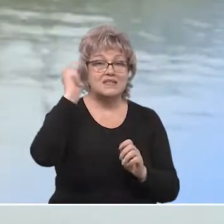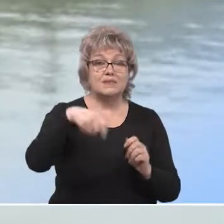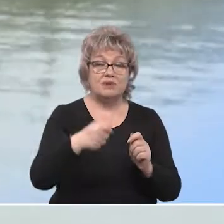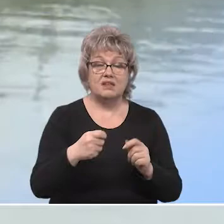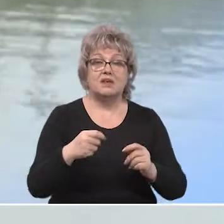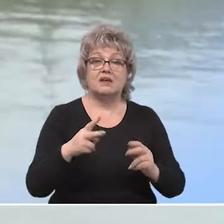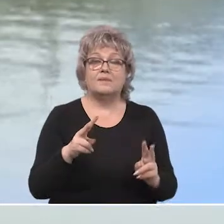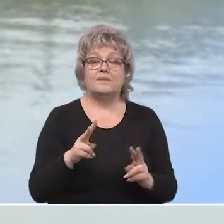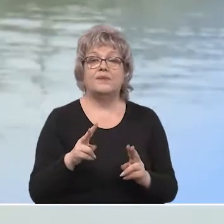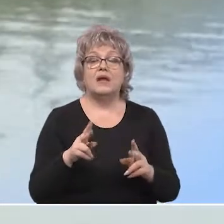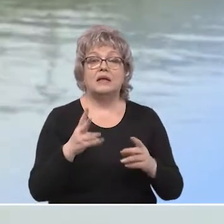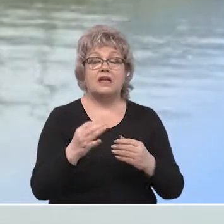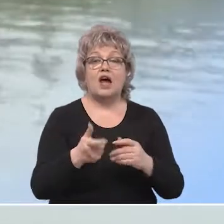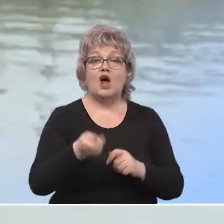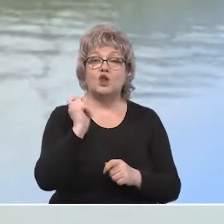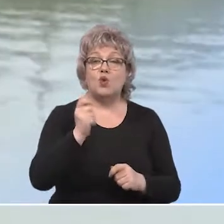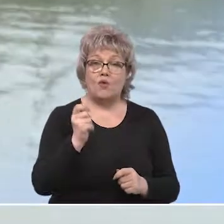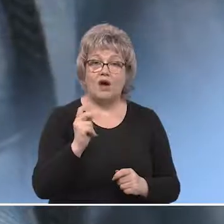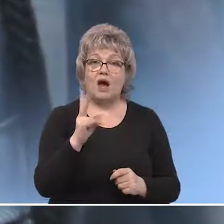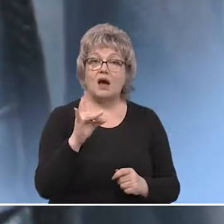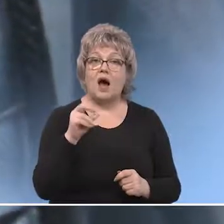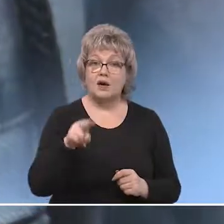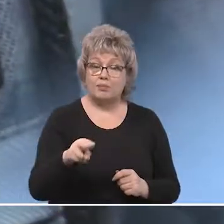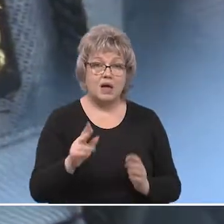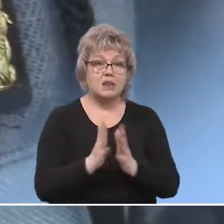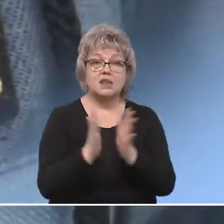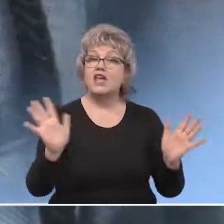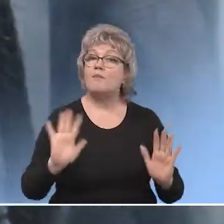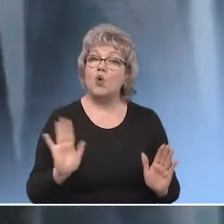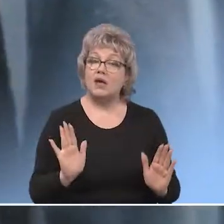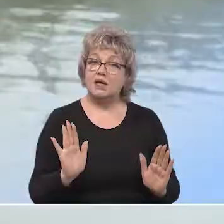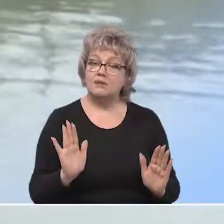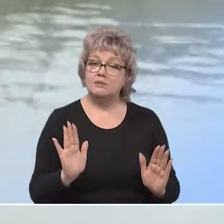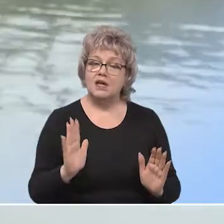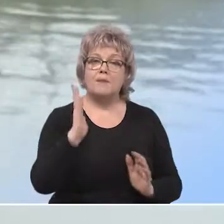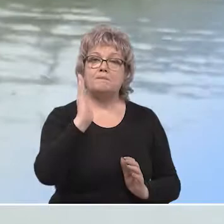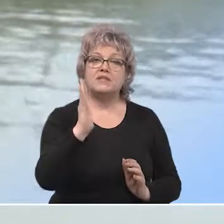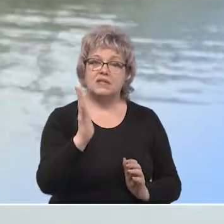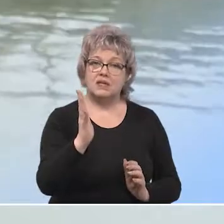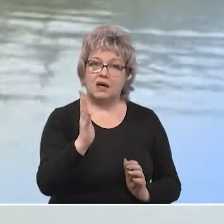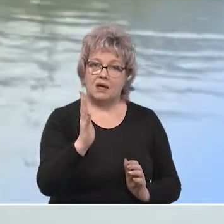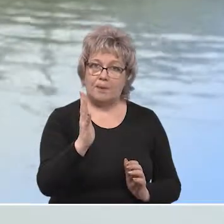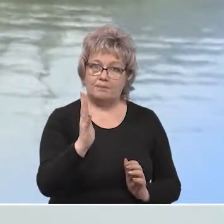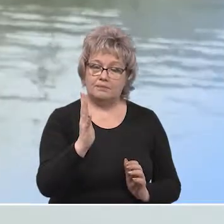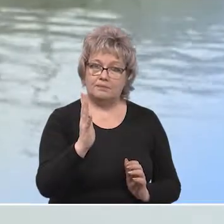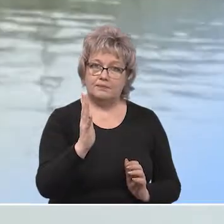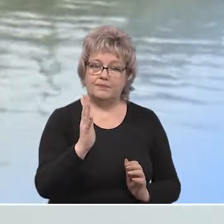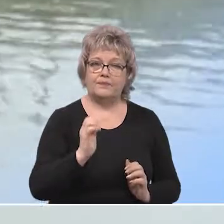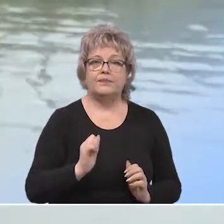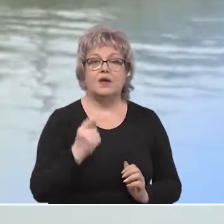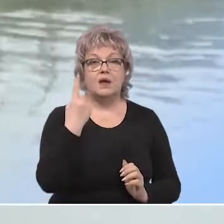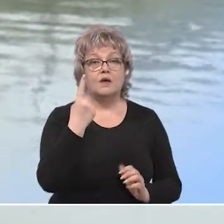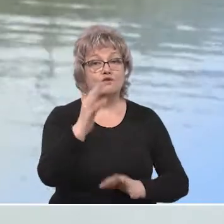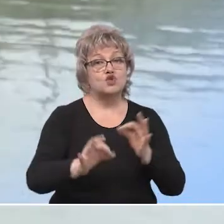как закидухи, то есть для лова карповых не более 5